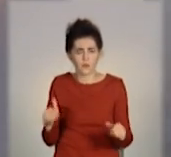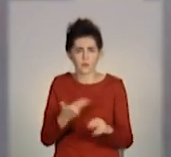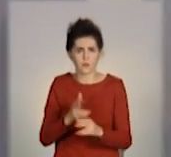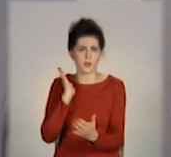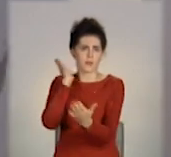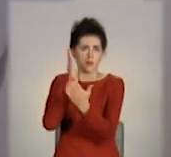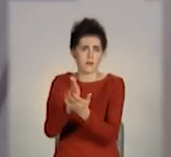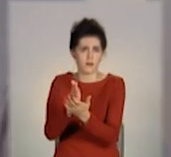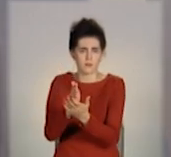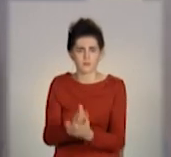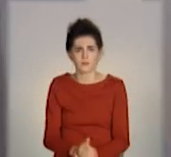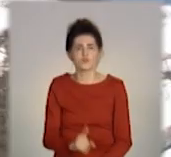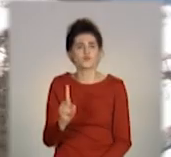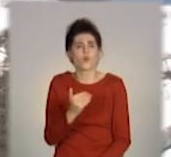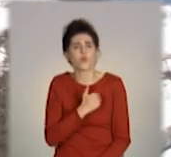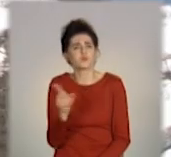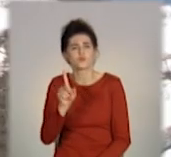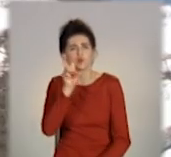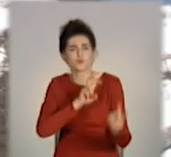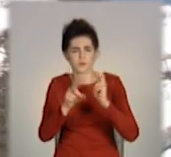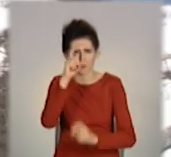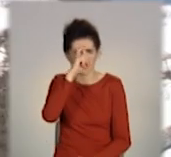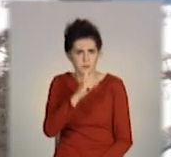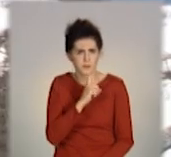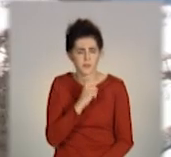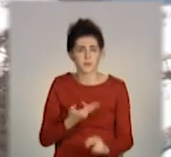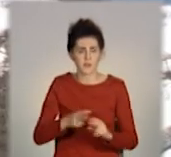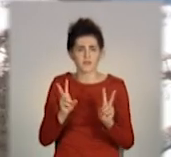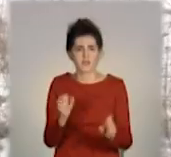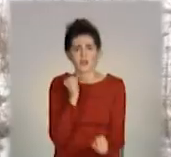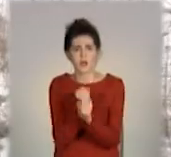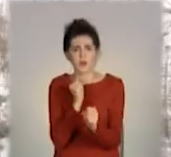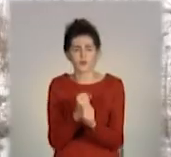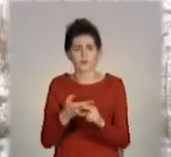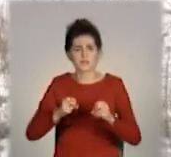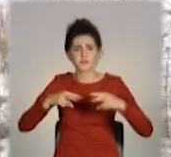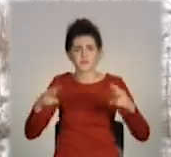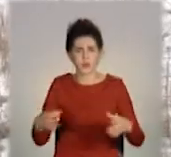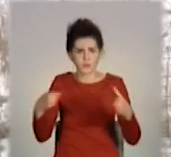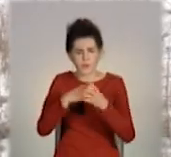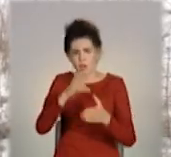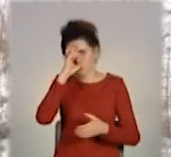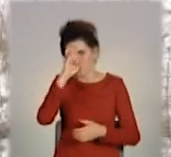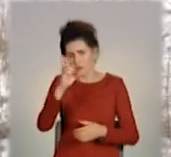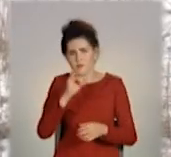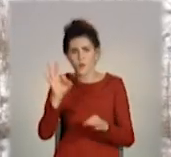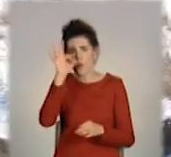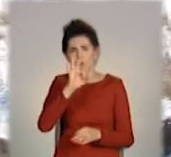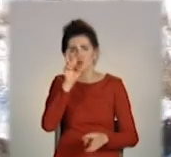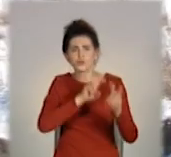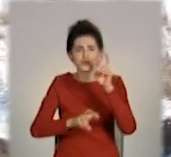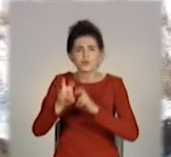по прямій. А що не хотіли? Такі роботи в селі намагалася провести державна геофізична експедиція. Кажуть, тільки